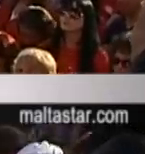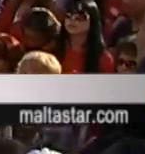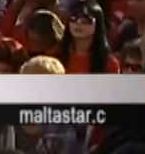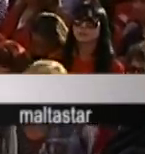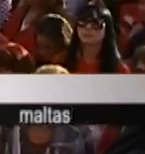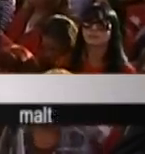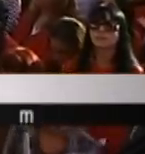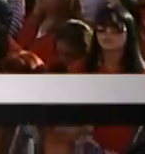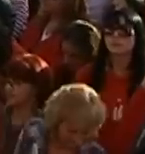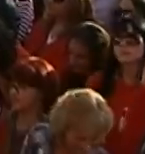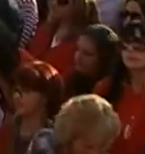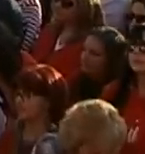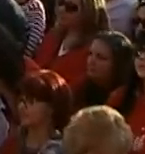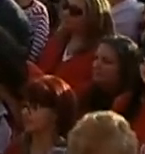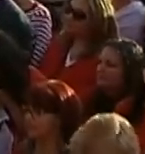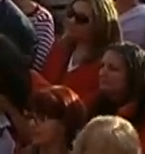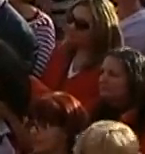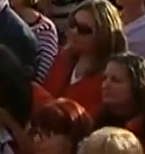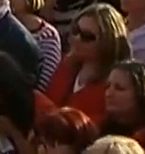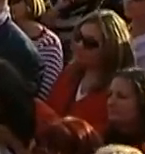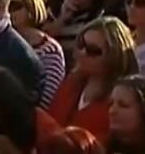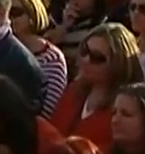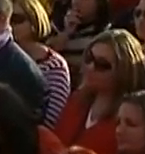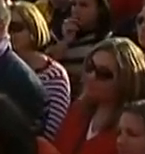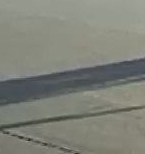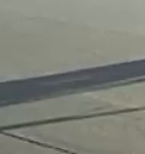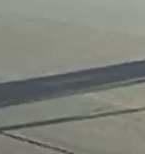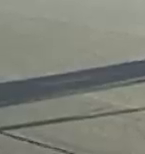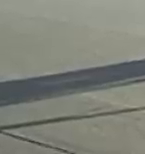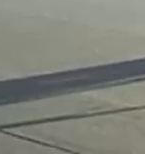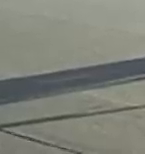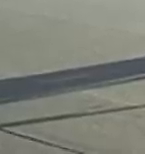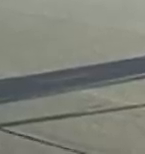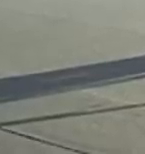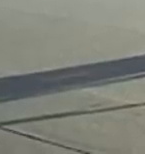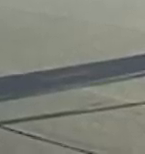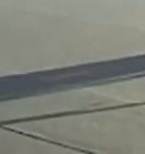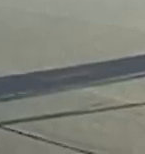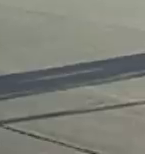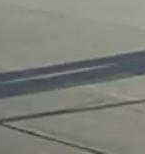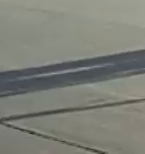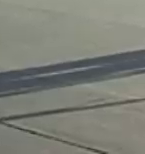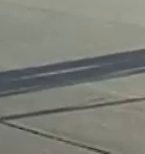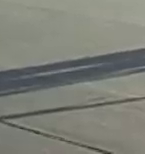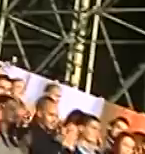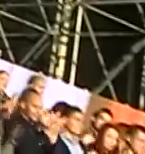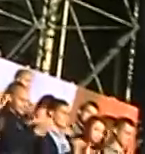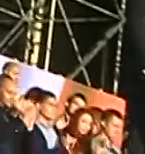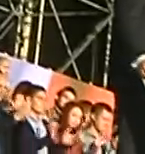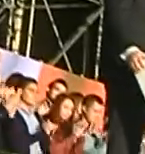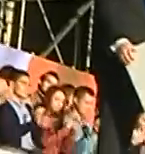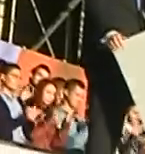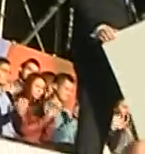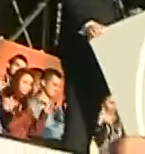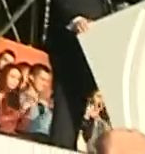ukoll li gvern ġdid irid jagħti t-tieni possibilità l-dawk l-studenti illi ma jaddux minn xi eżami għaliex meta żagħżugħ jew żagħżugħa ma